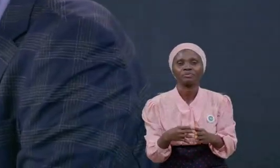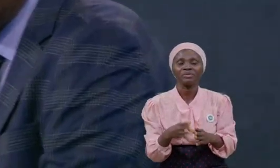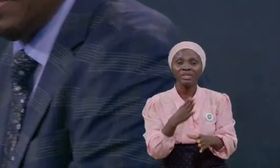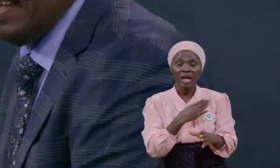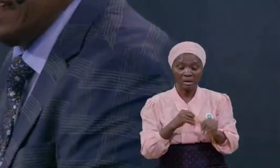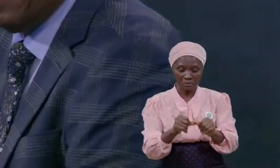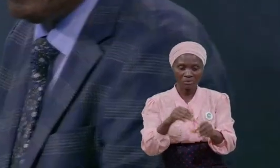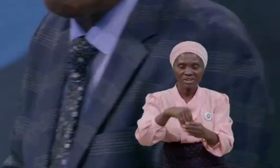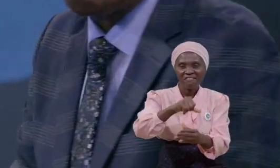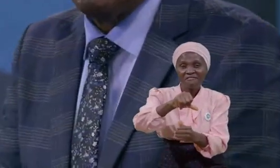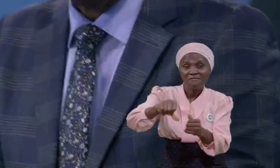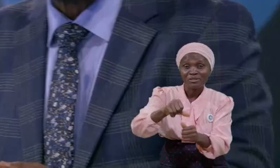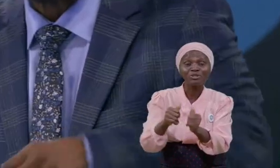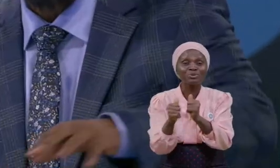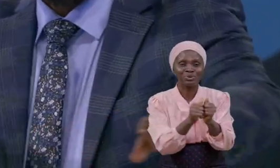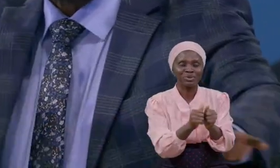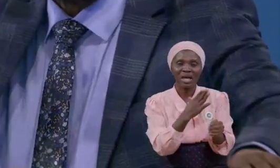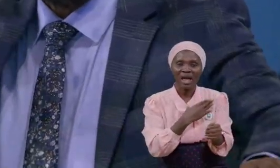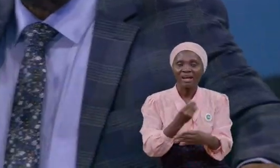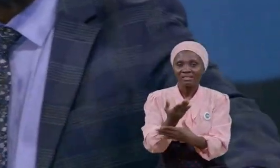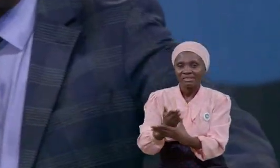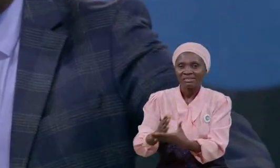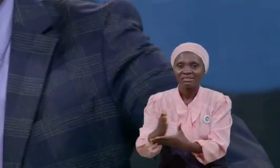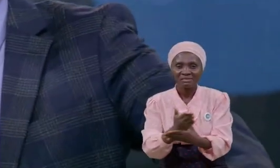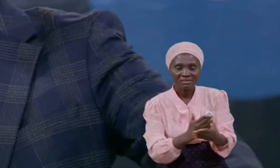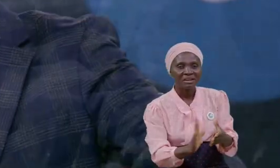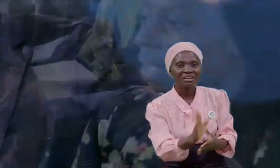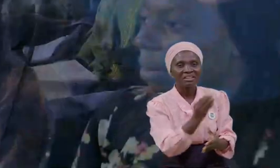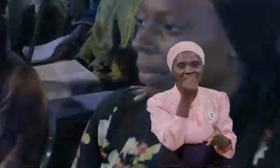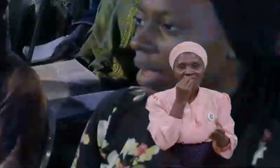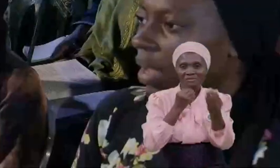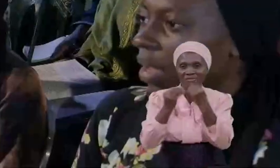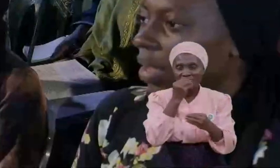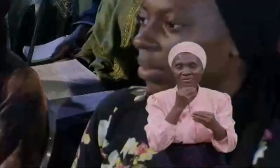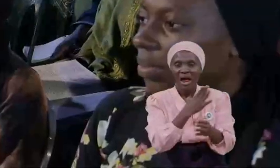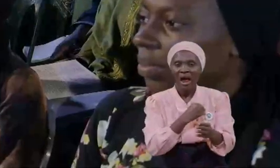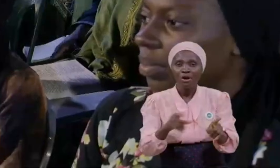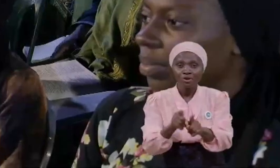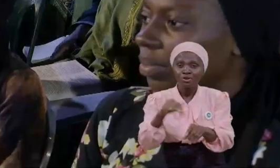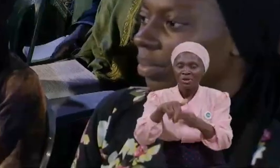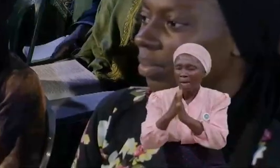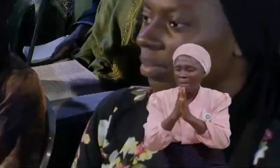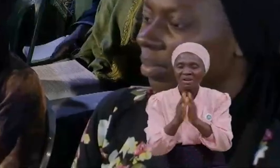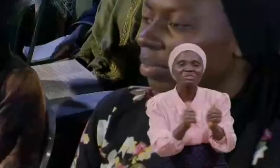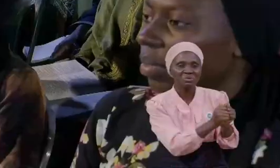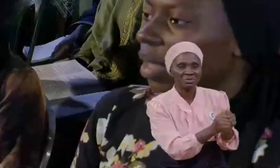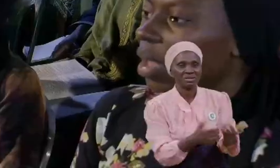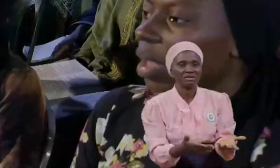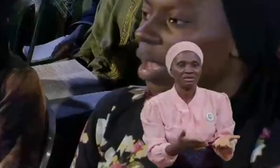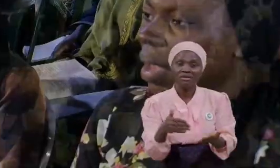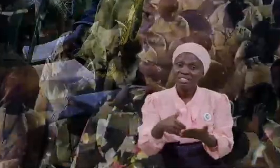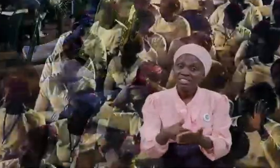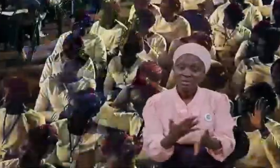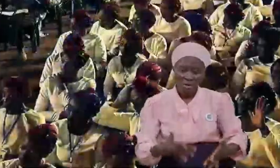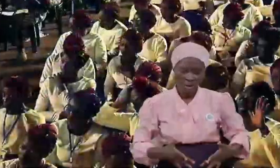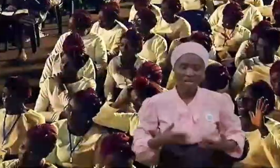dans la fraction du pain et dans les prières. Une nouvelle vie est venue pour toi. Une nouvelle vie est venue pour tout,